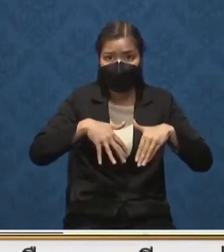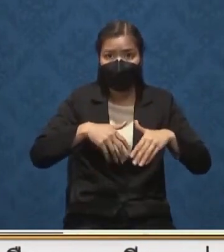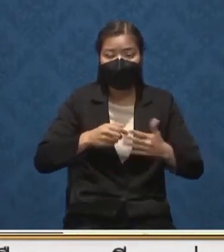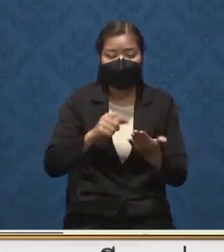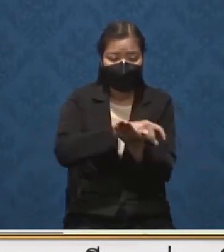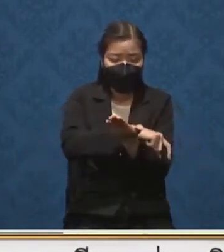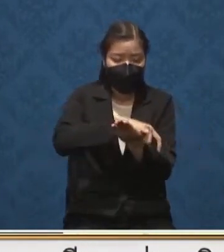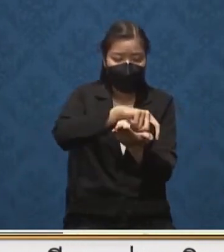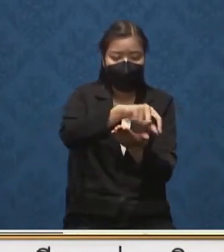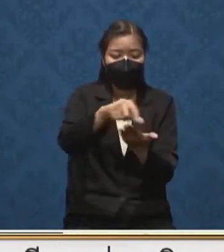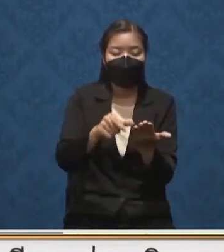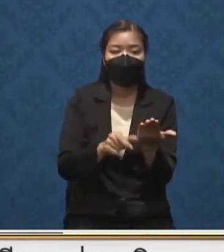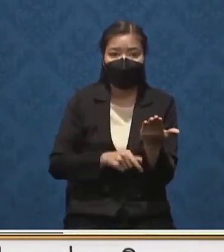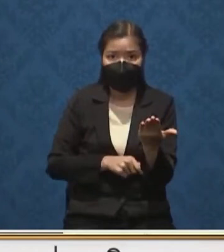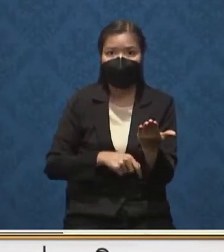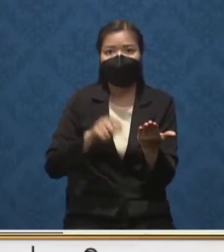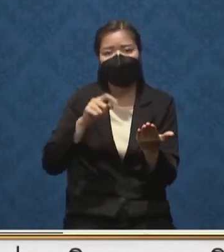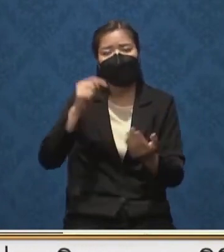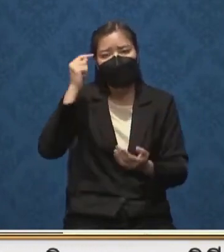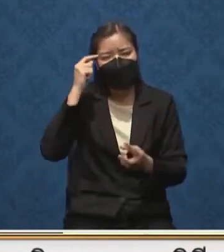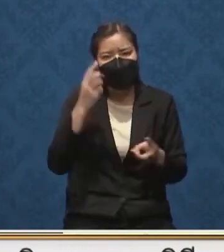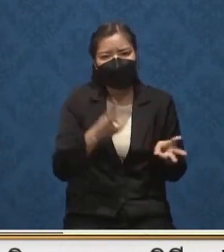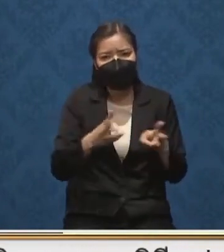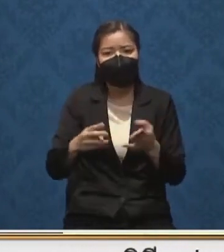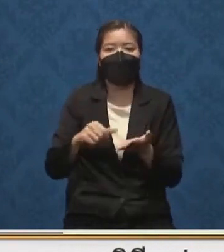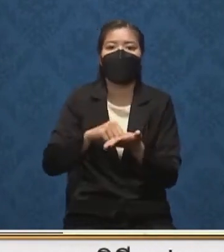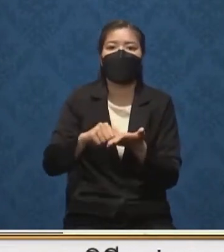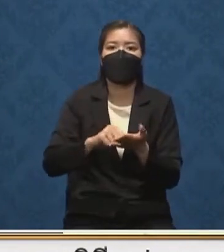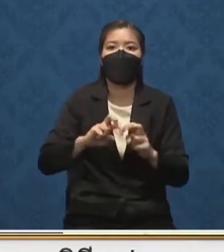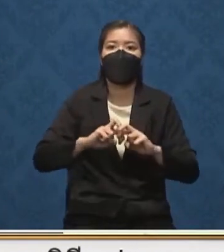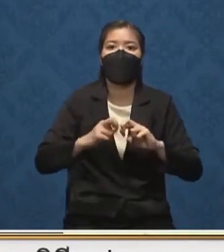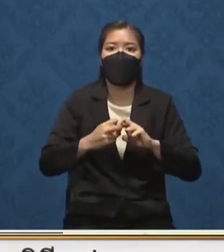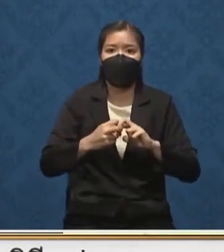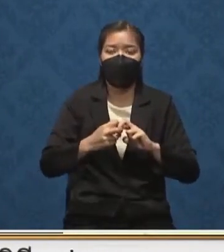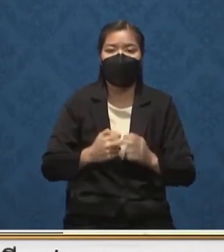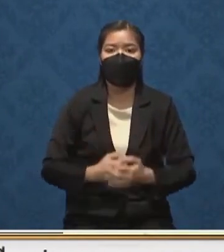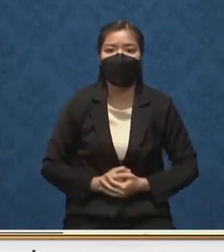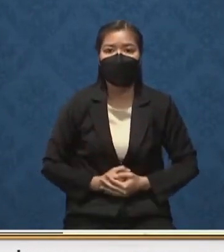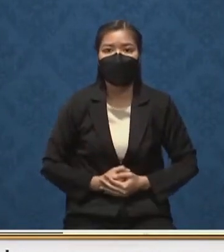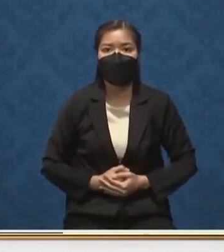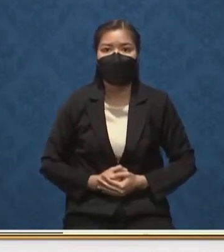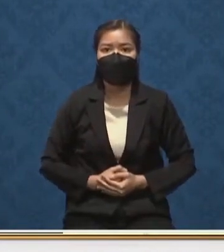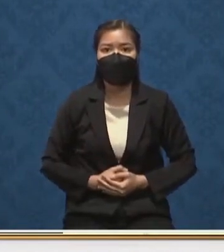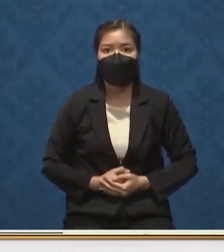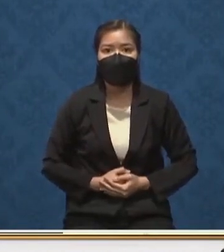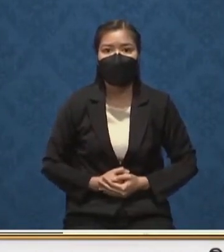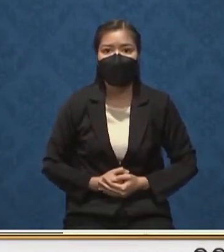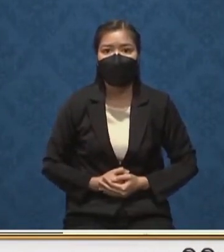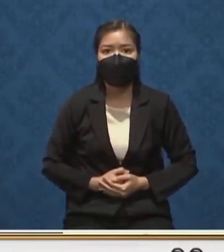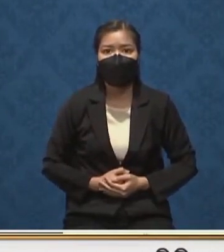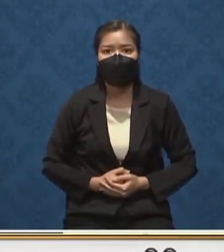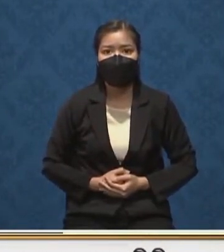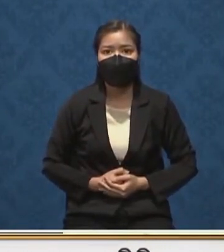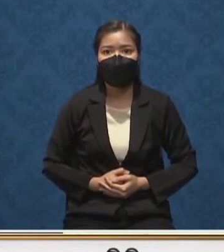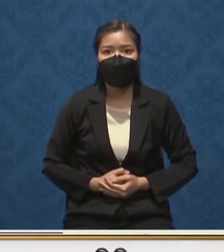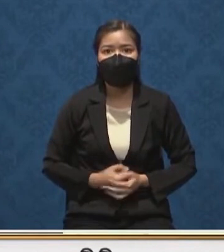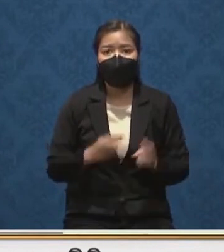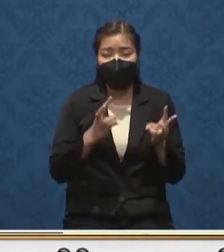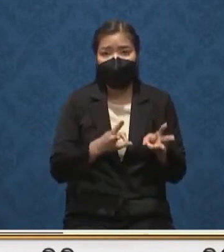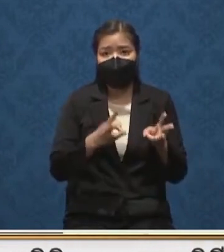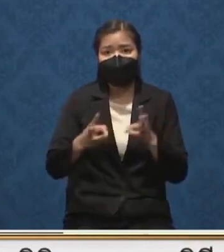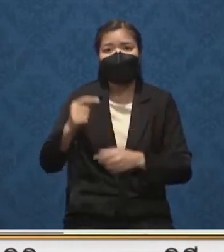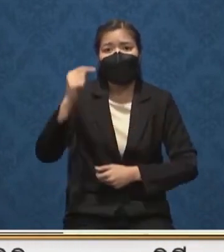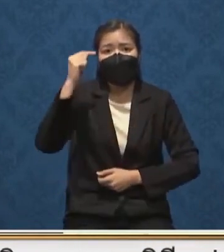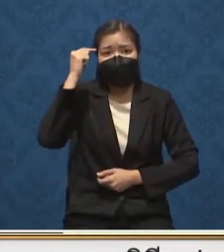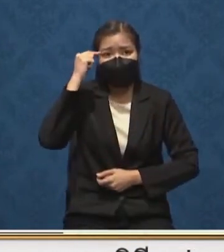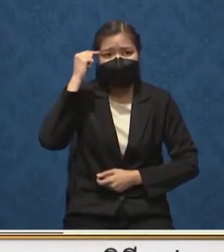ซึ่งเข้าใจว่าก็คงต้องหาทางแก้ไขปัญหาอย่างที่ผมกระผมเรียนนะว่าบางทีก็ไม่ใช่เรื่องง่ายอยู่มาเก่าอยู่มาแก่ไม่มี